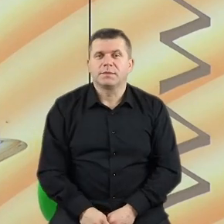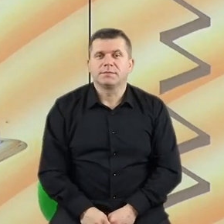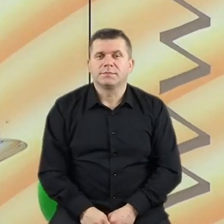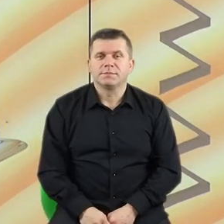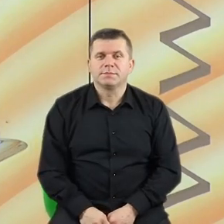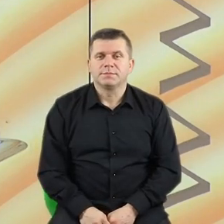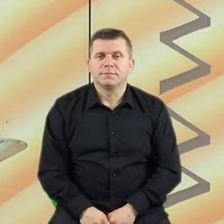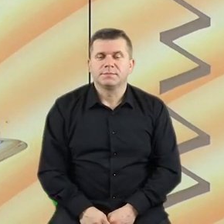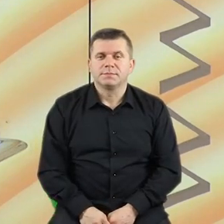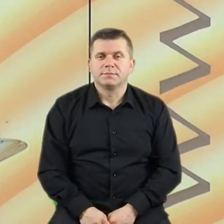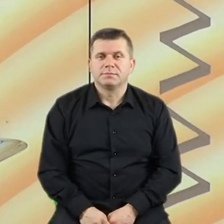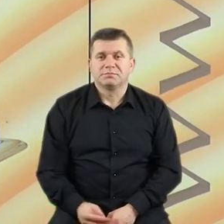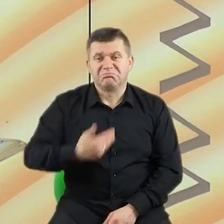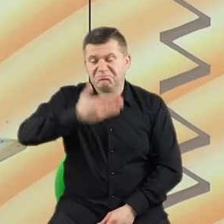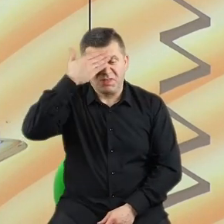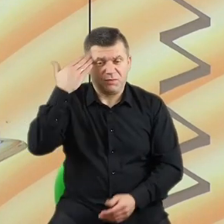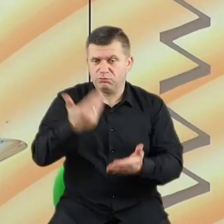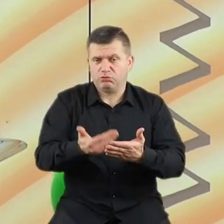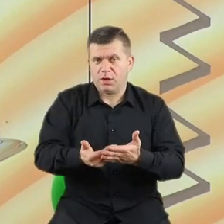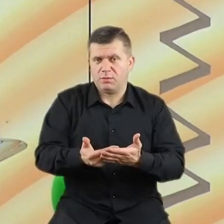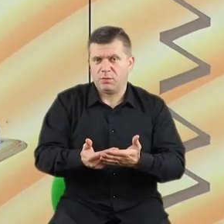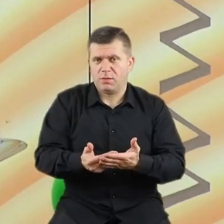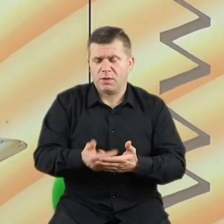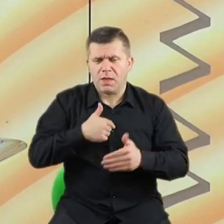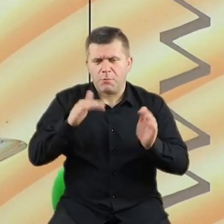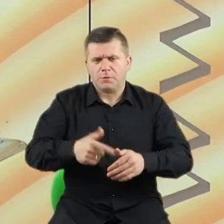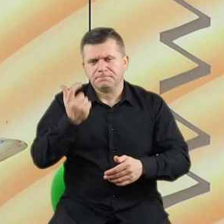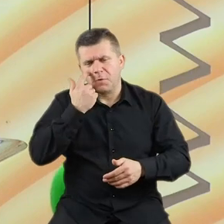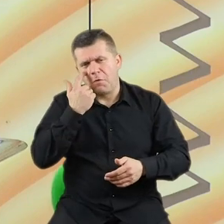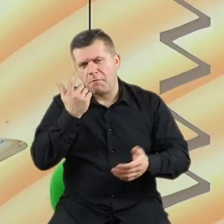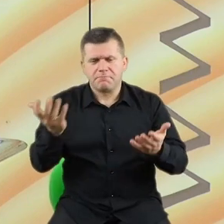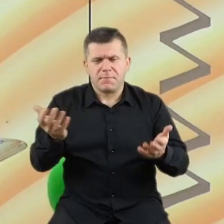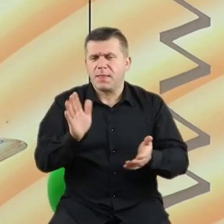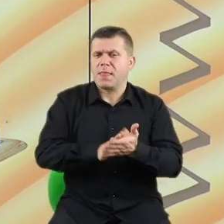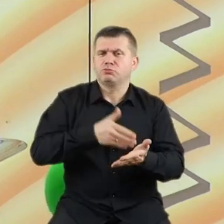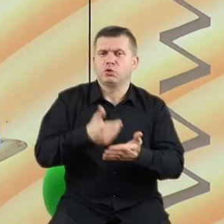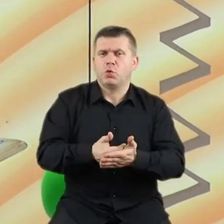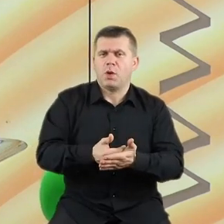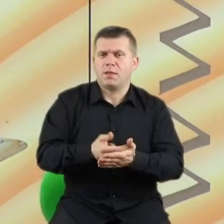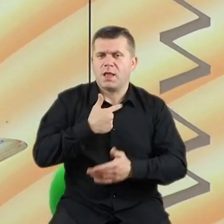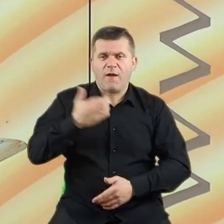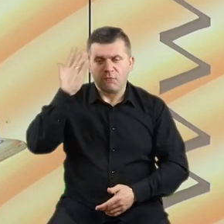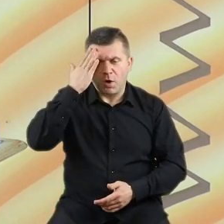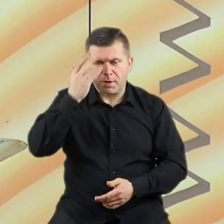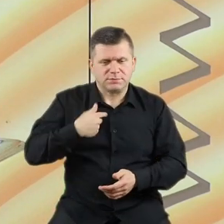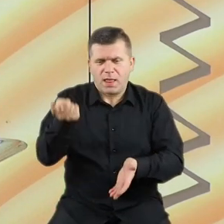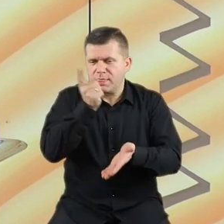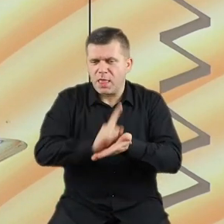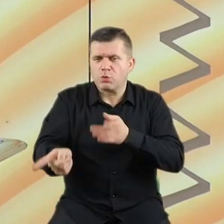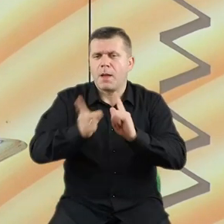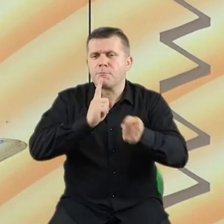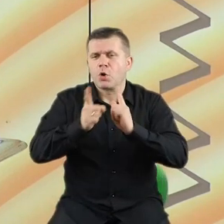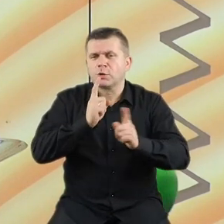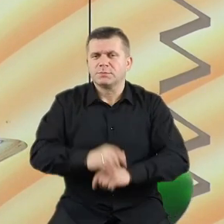więc nie wiem czemu. Nie wiem, ja mogę tylko gdybać. Na przykład wyobrażam sobie, że nie udało mi się